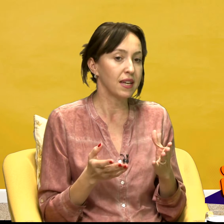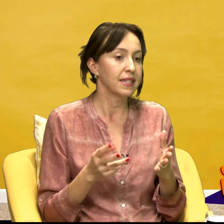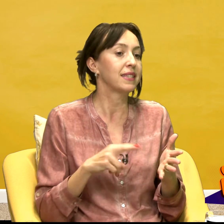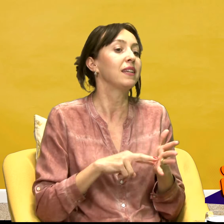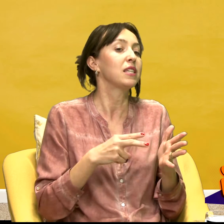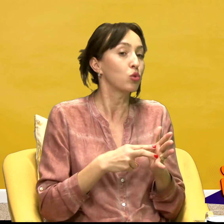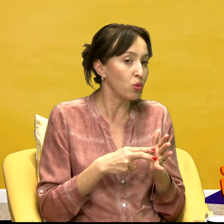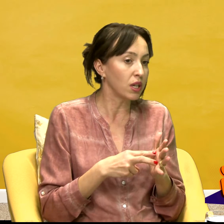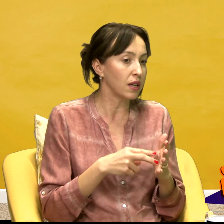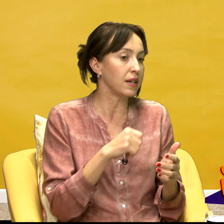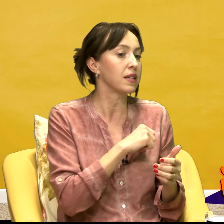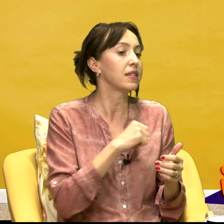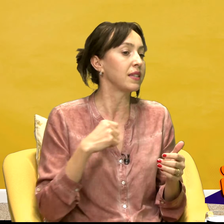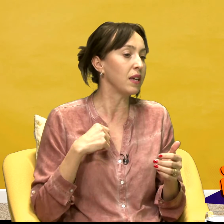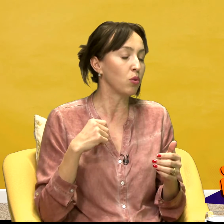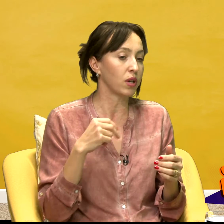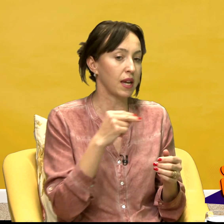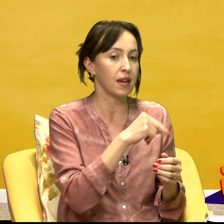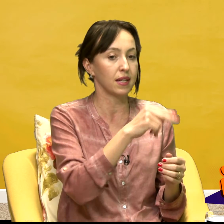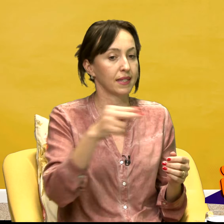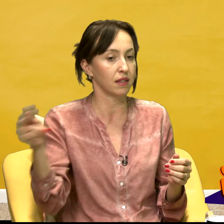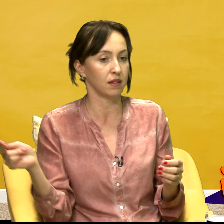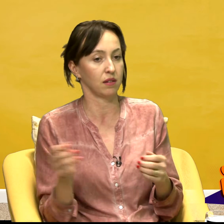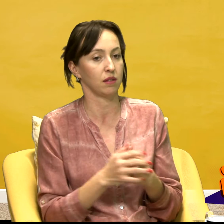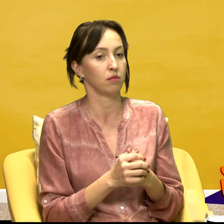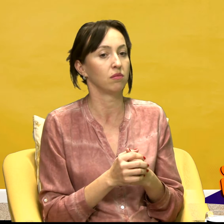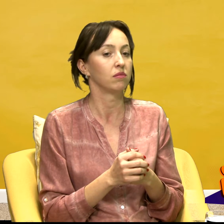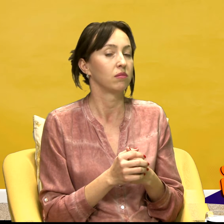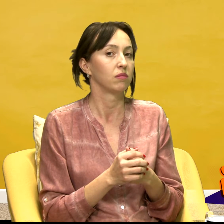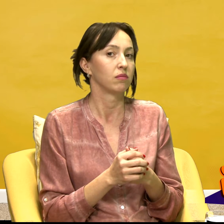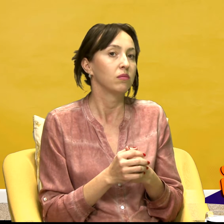deoarece se descurcă singure